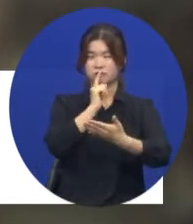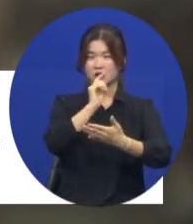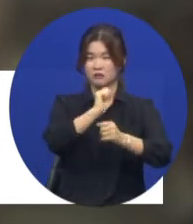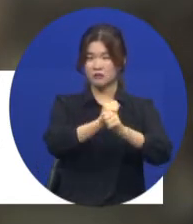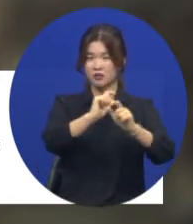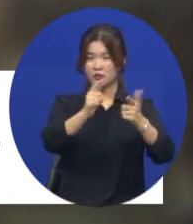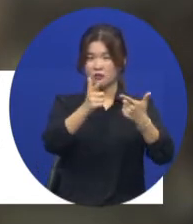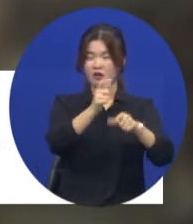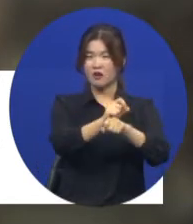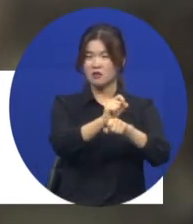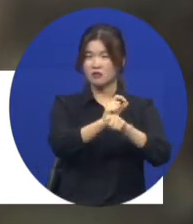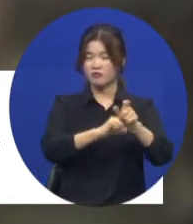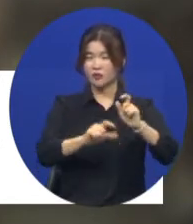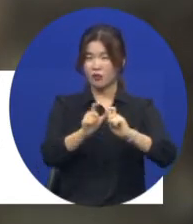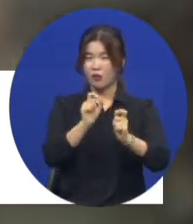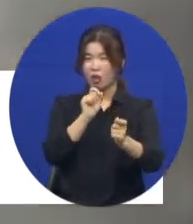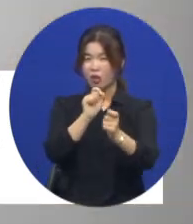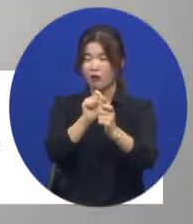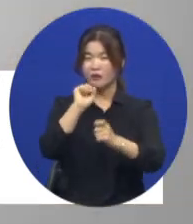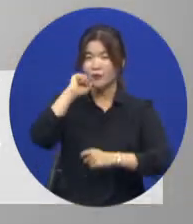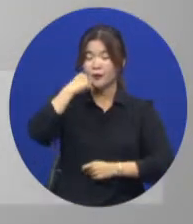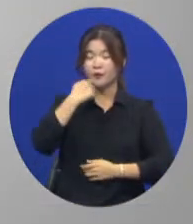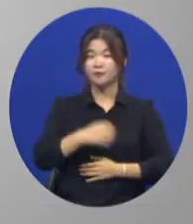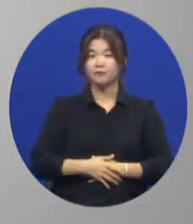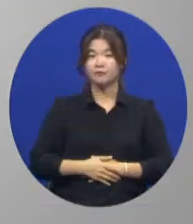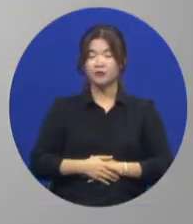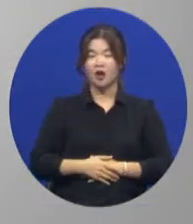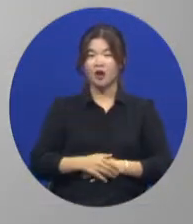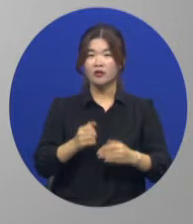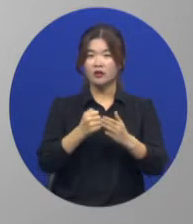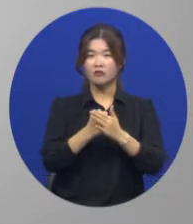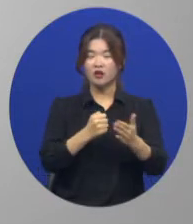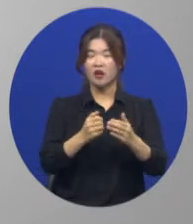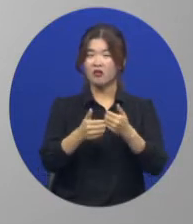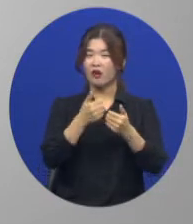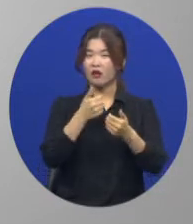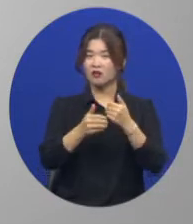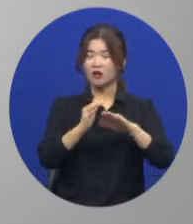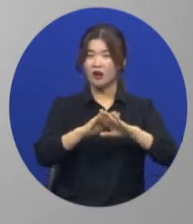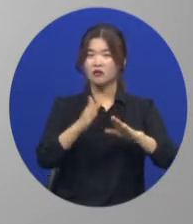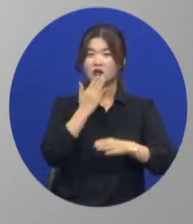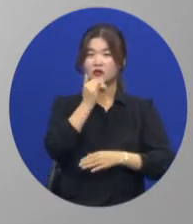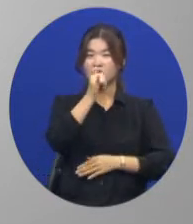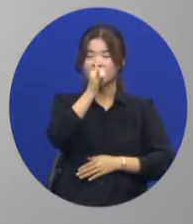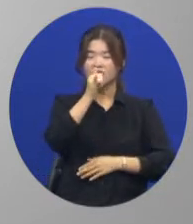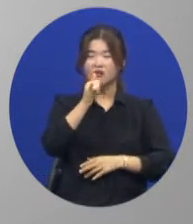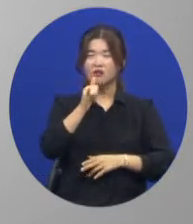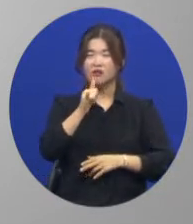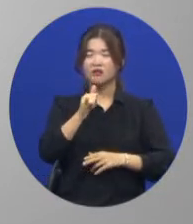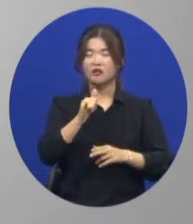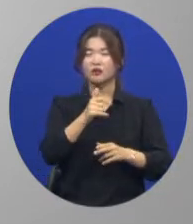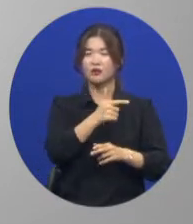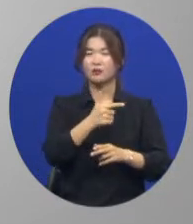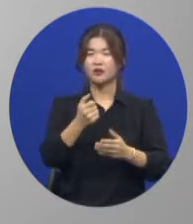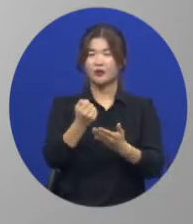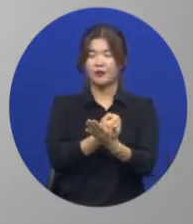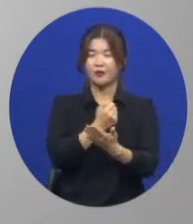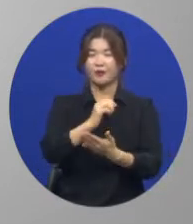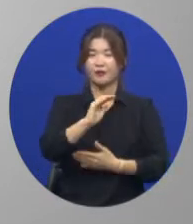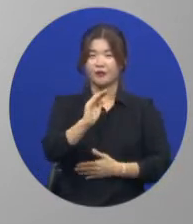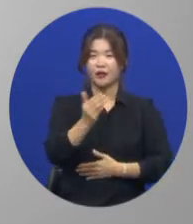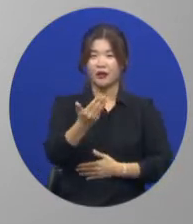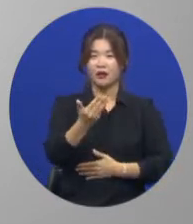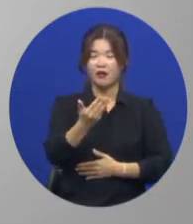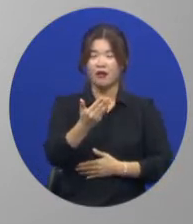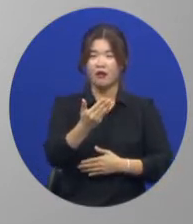하게 되면 행정에서 더 접근하기가 어렵죠. 이러다 보니 갈등을 해소할 수 있는 골든타임을 놓쳐 출구를 찾지 못한